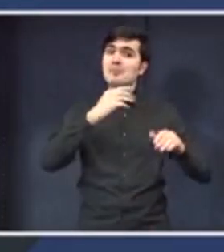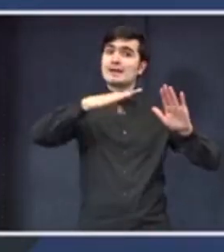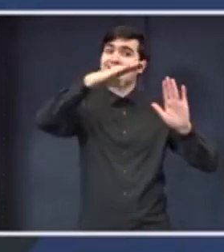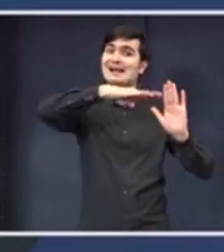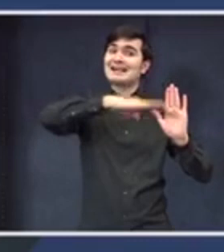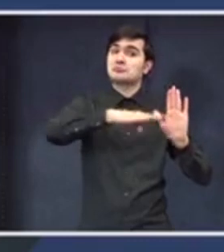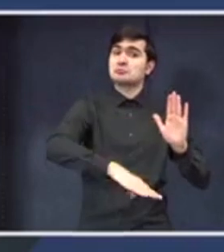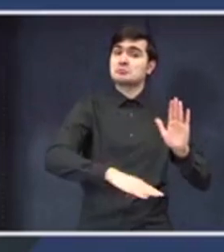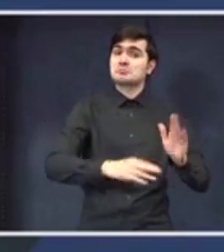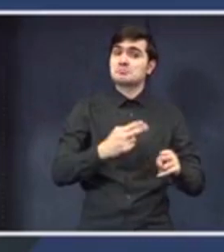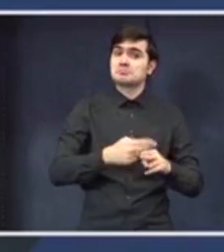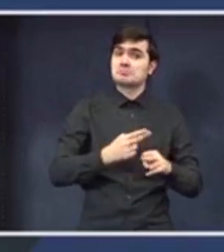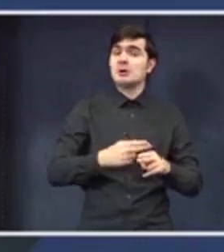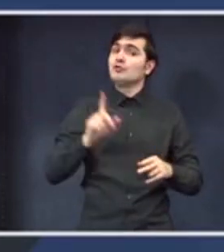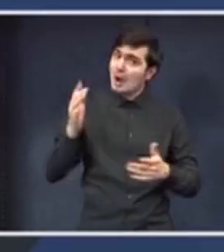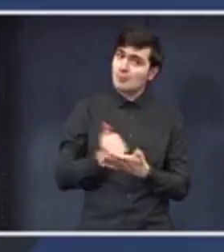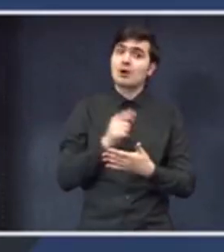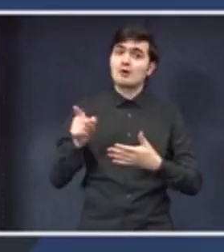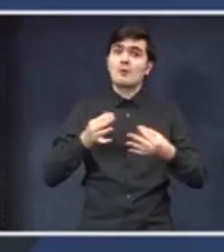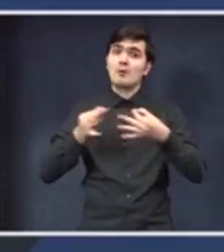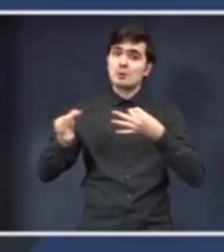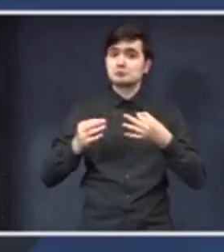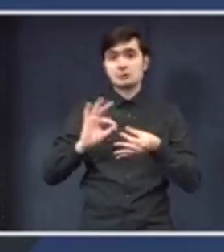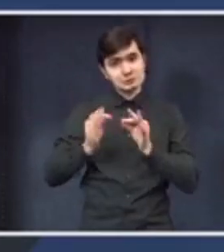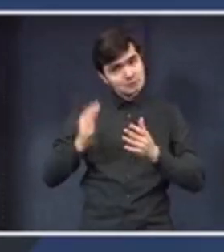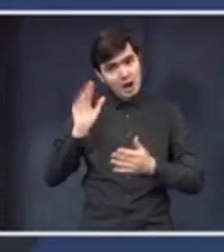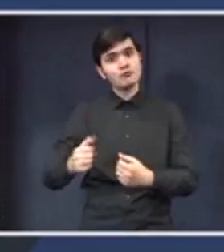Timiș scade, deci măsurile au avut și acolo efect.